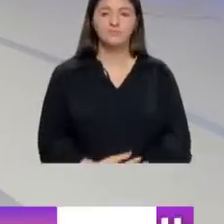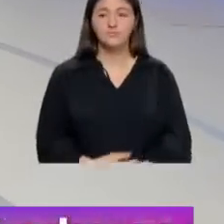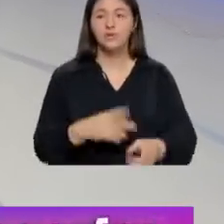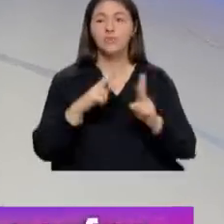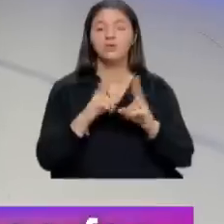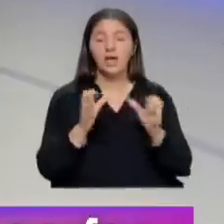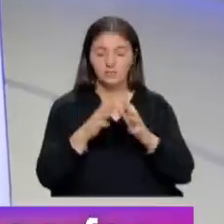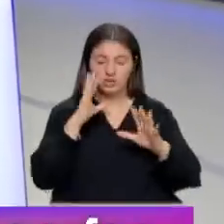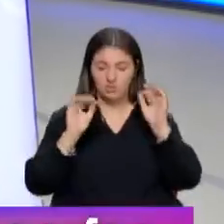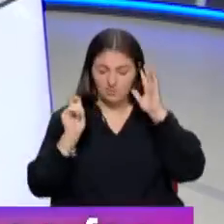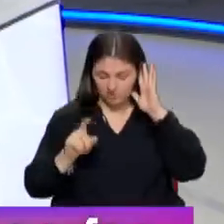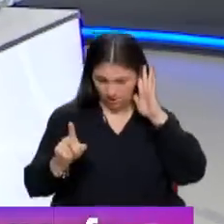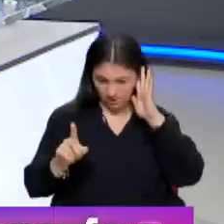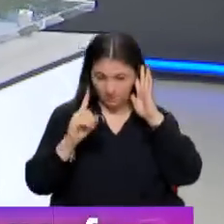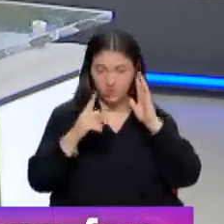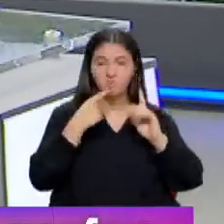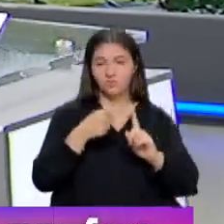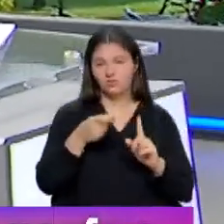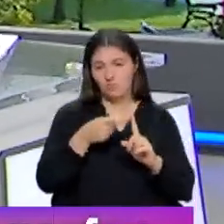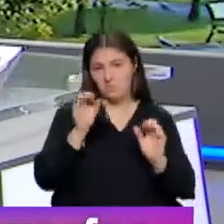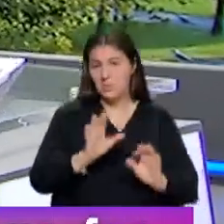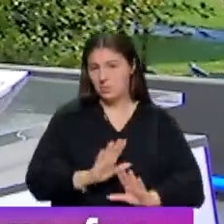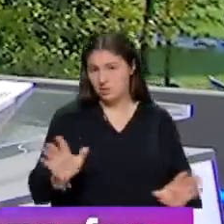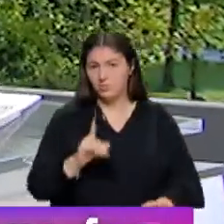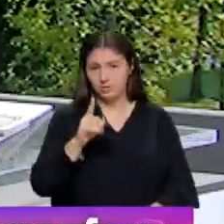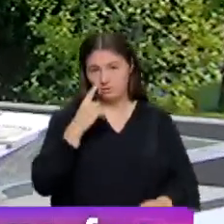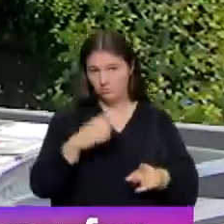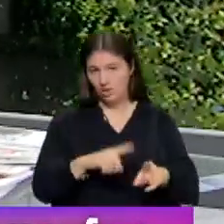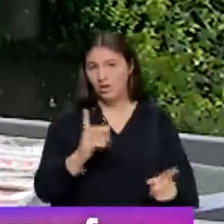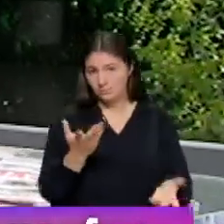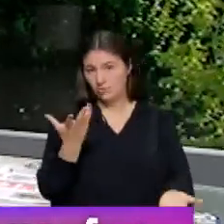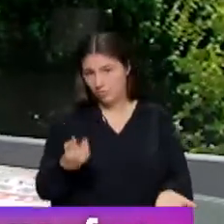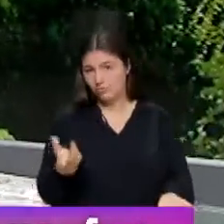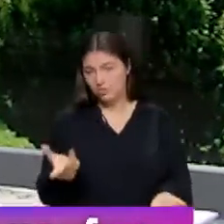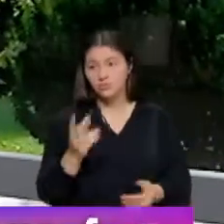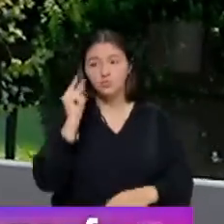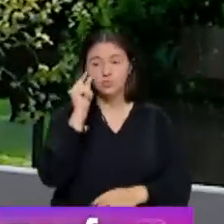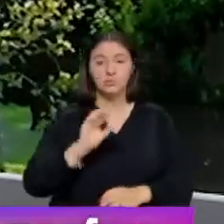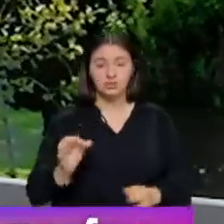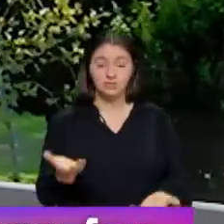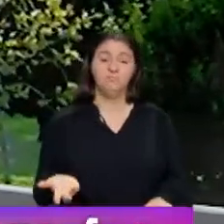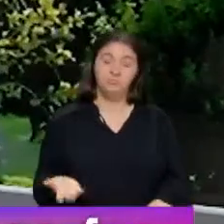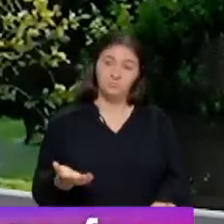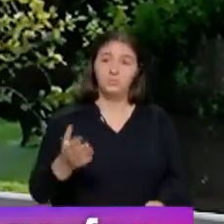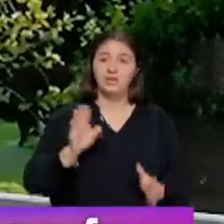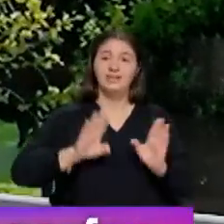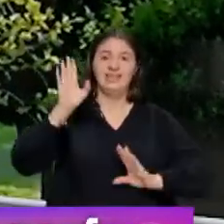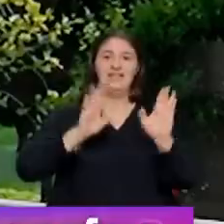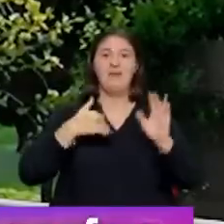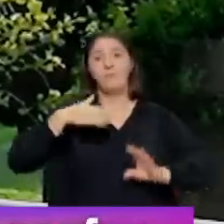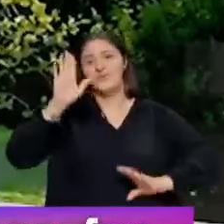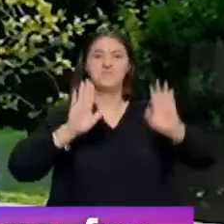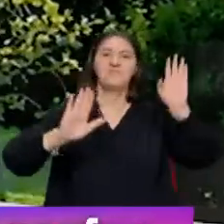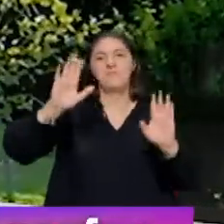polis ekipleri inceleme başlattığı bir soruşturma başlatıldı bunun da takibinde olacağız kuşkusuz yoklamalar da